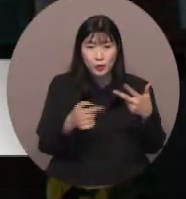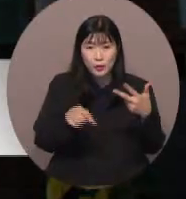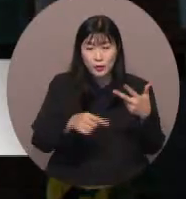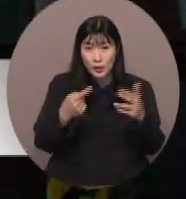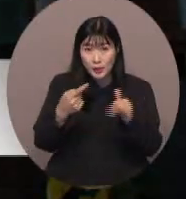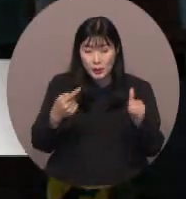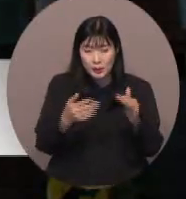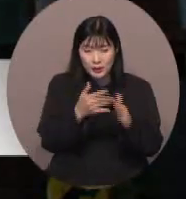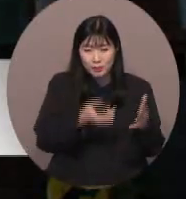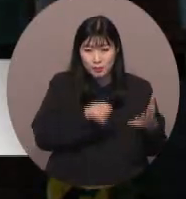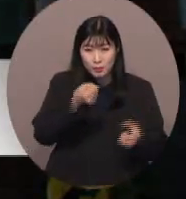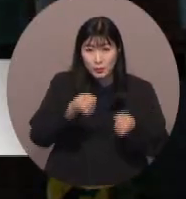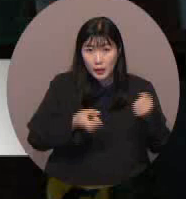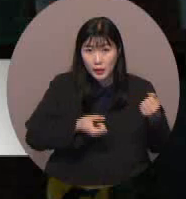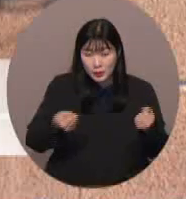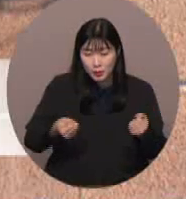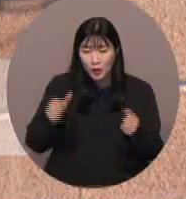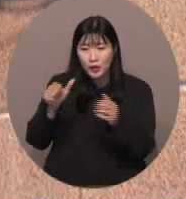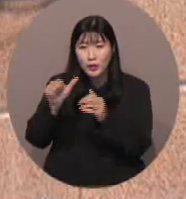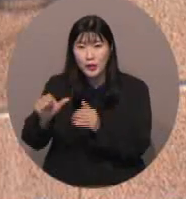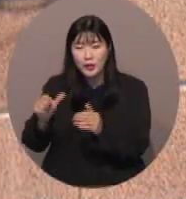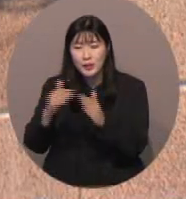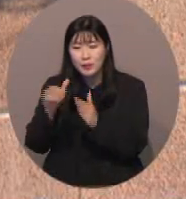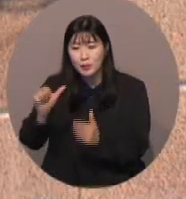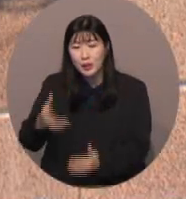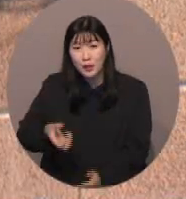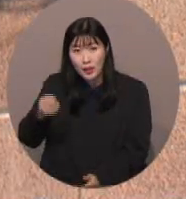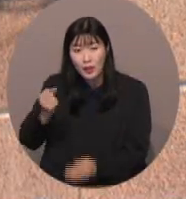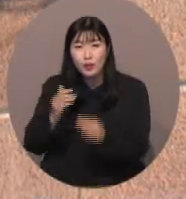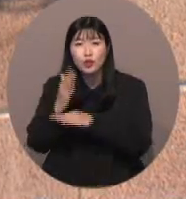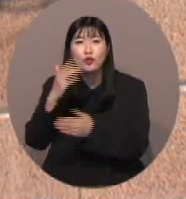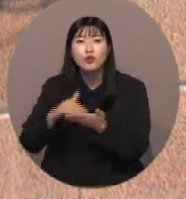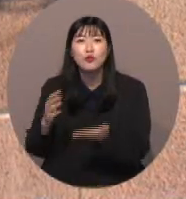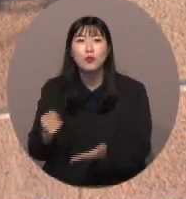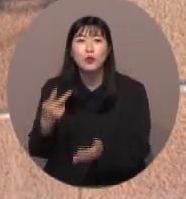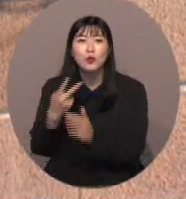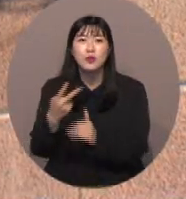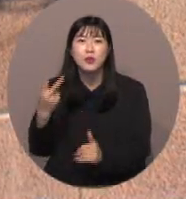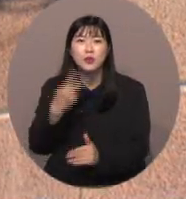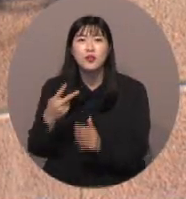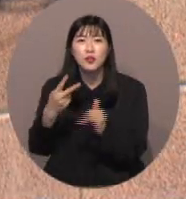다주택자로 이중 약 2000여 명은 5채 이상 보유한 것으로 집계됐습니다